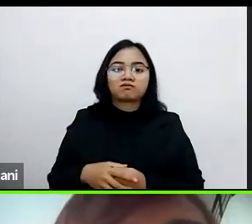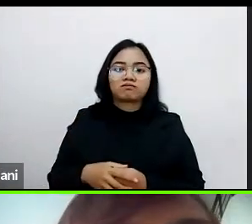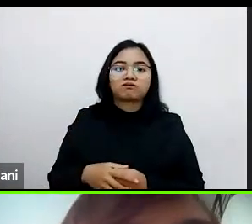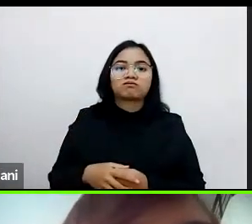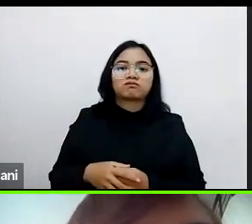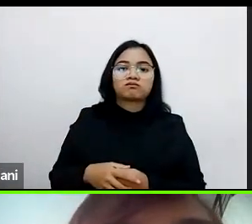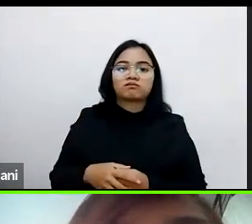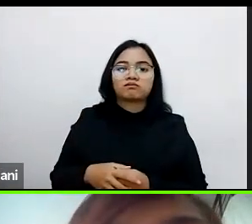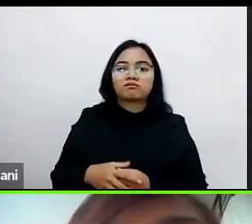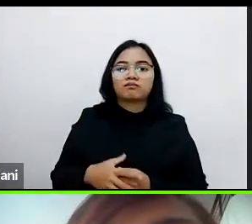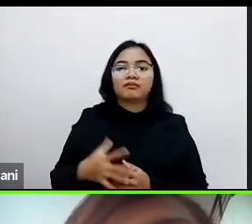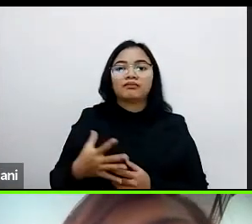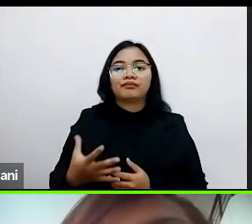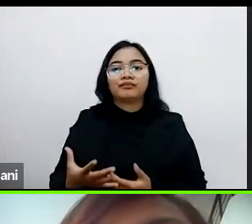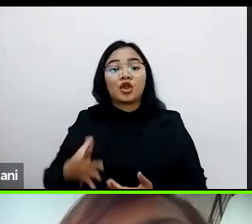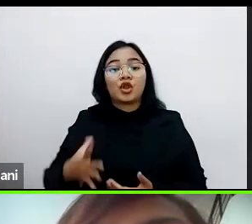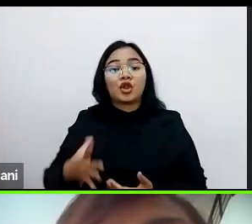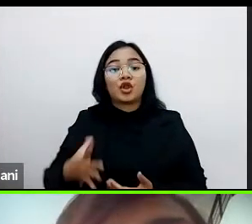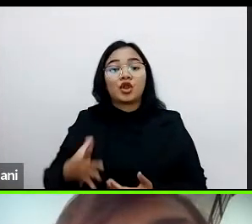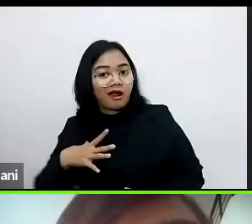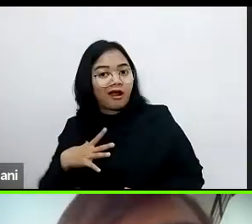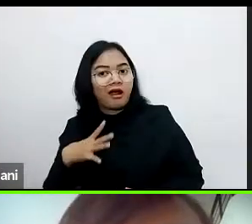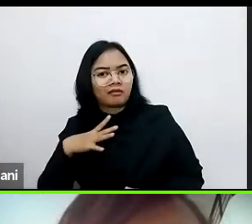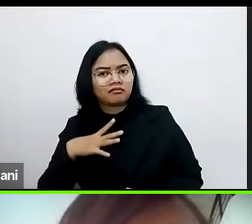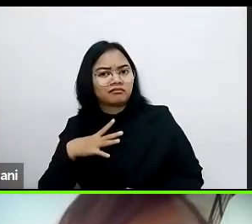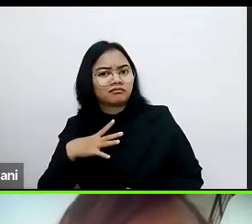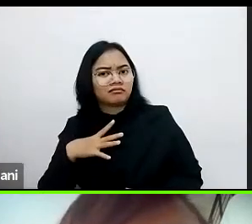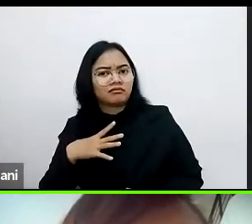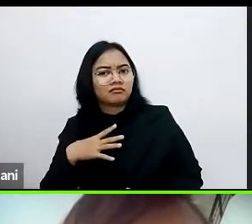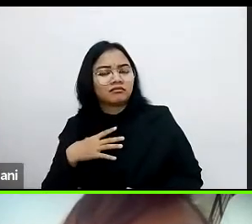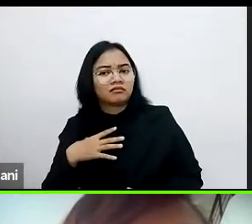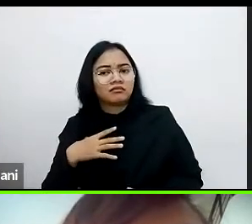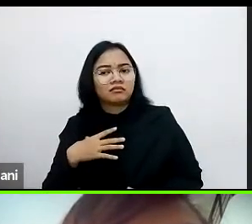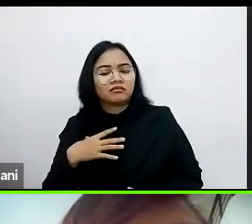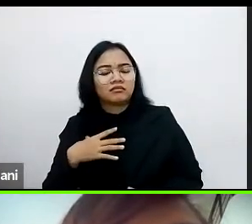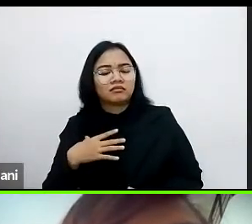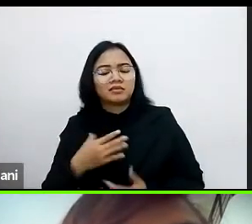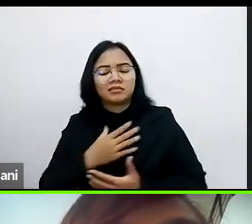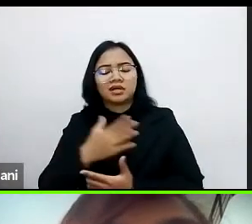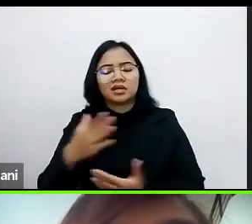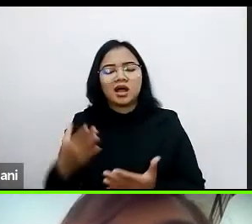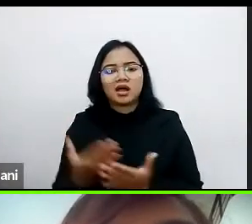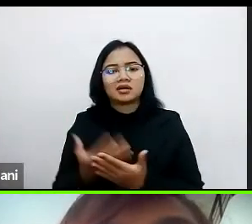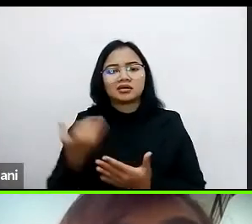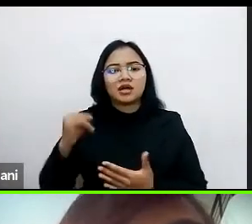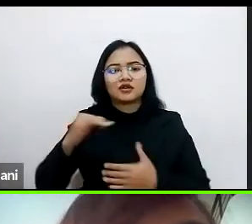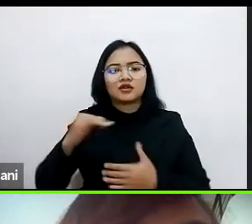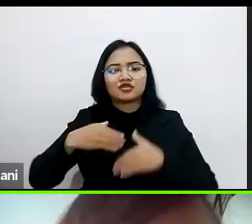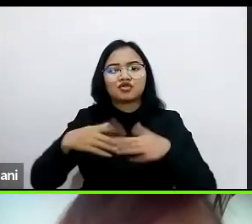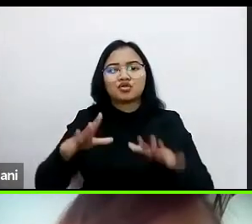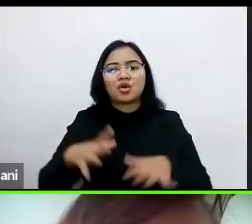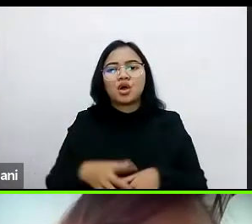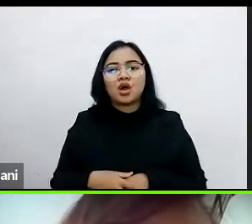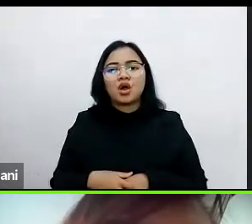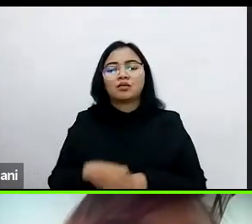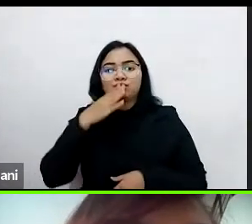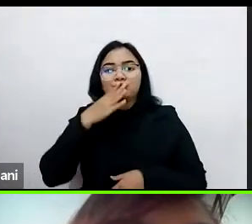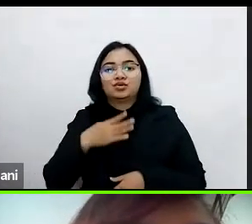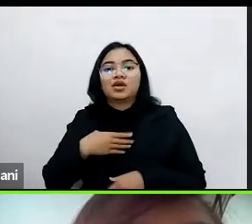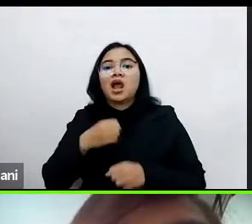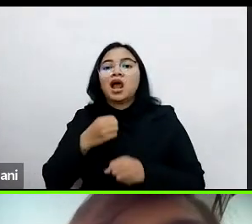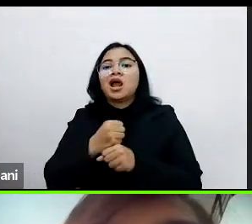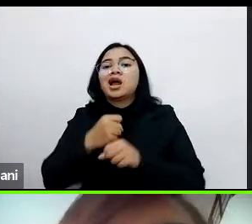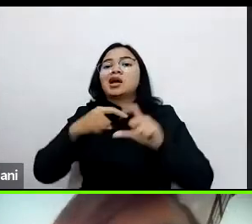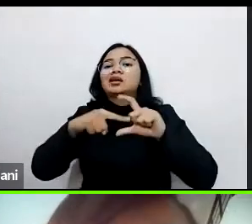pendidikan tentunya dosen, apalagi mereka yang telah memiliki gelar guru besar misalnya, itu